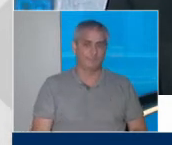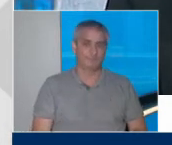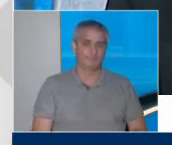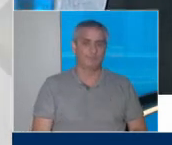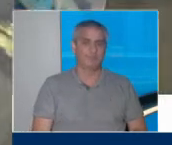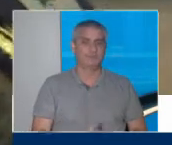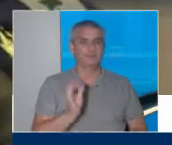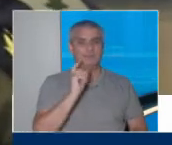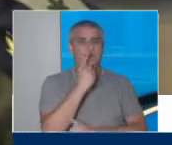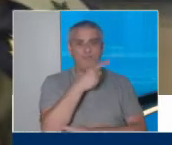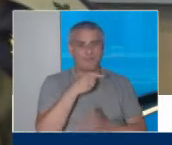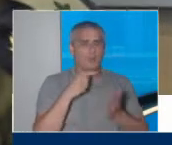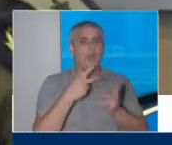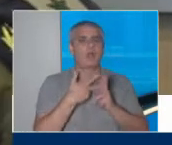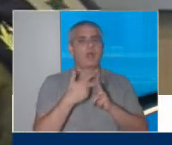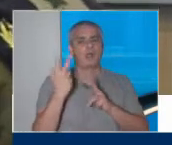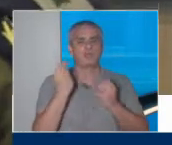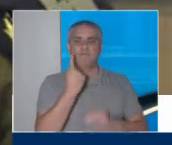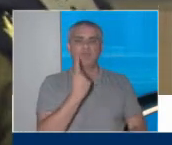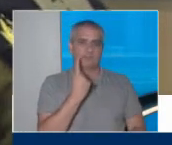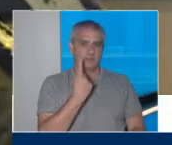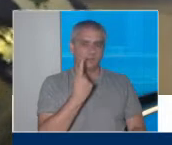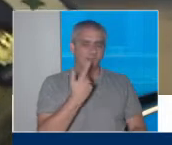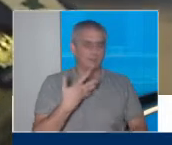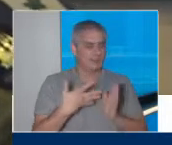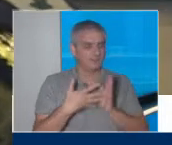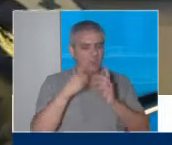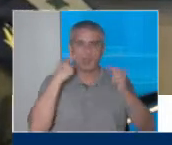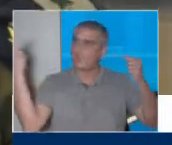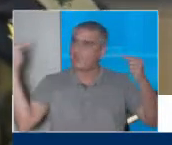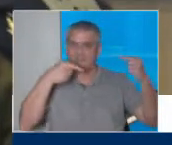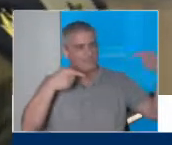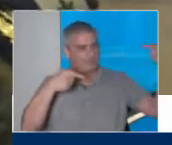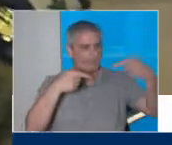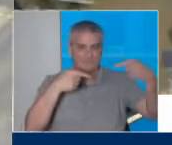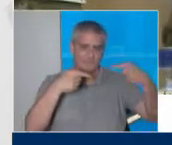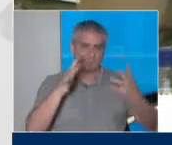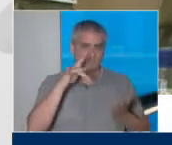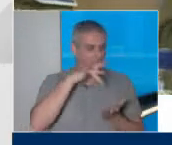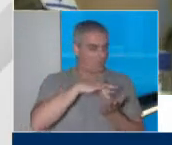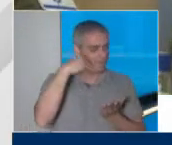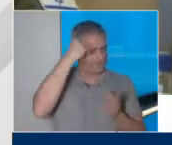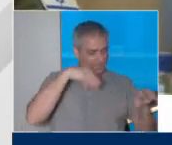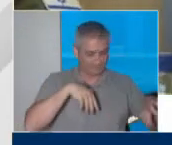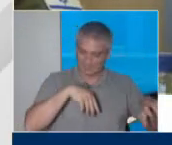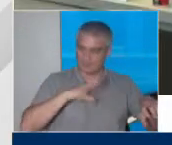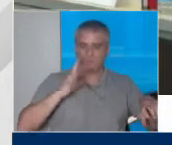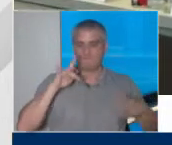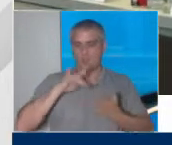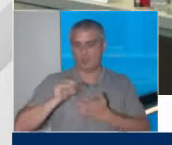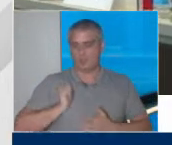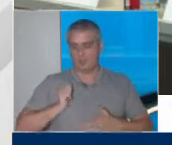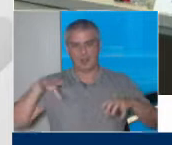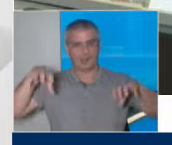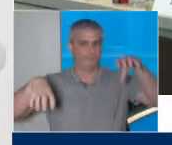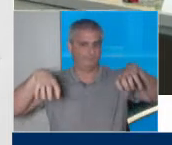בסבירות גבוהה נובעת מאך ורק דבר אחד, מניתוח קווי ירי. יש את המיקומים של החמושים הפלסטינים, יש את המיקומים של חיילי